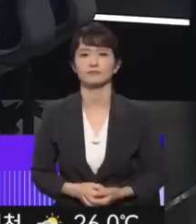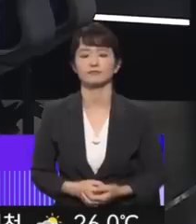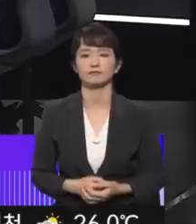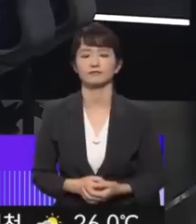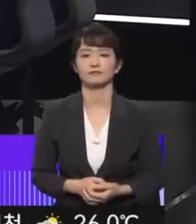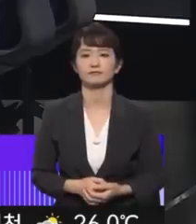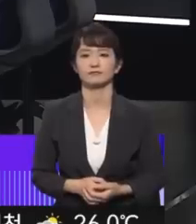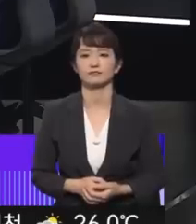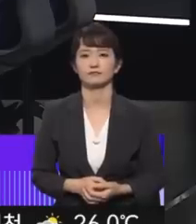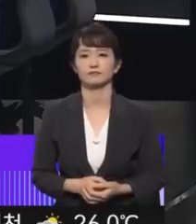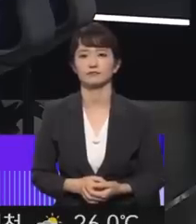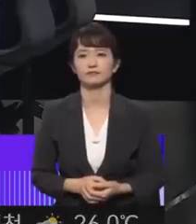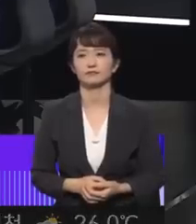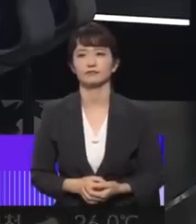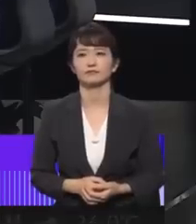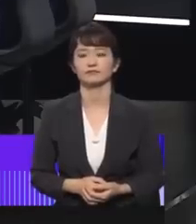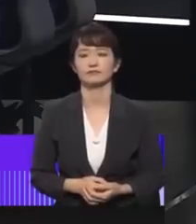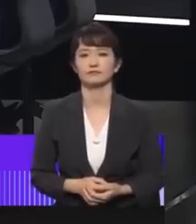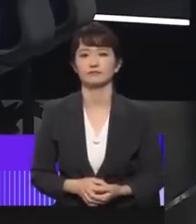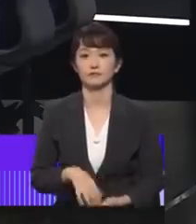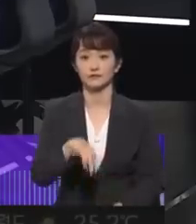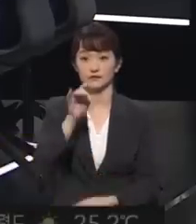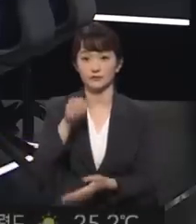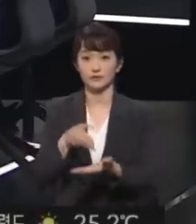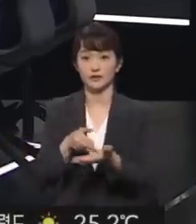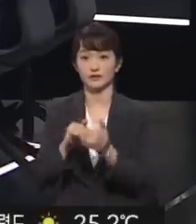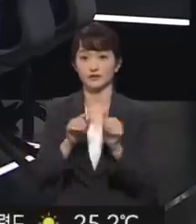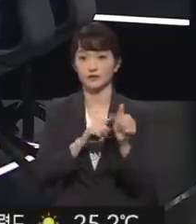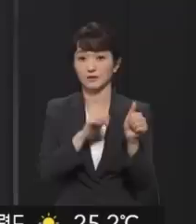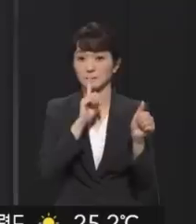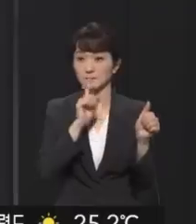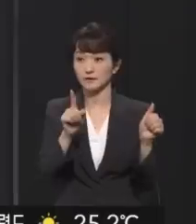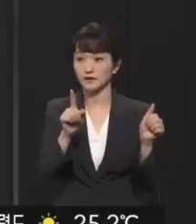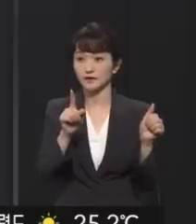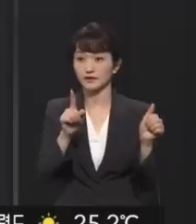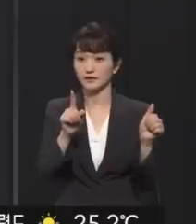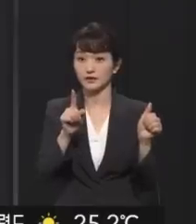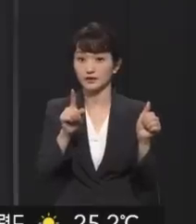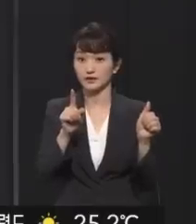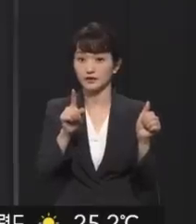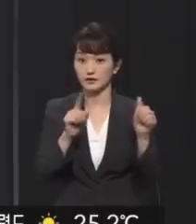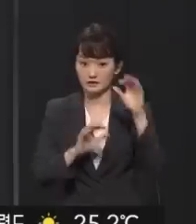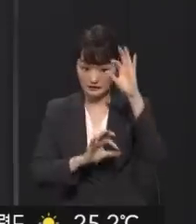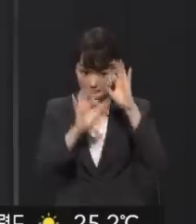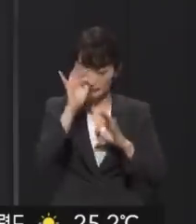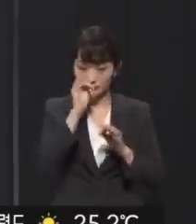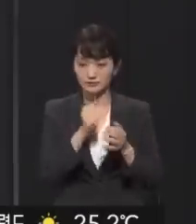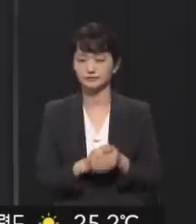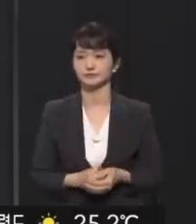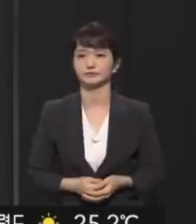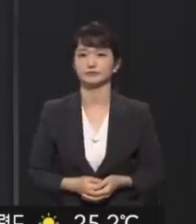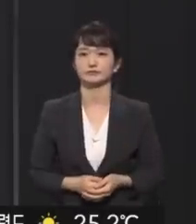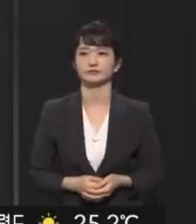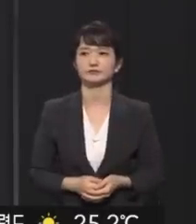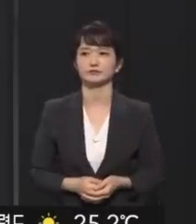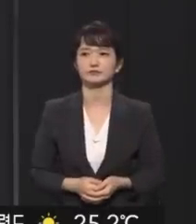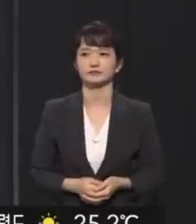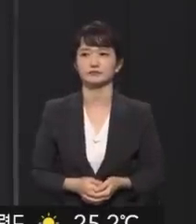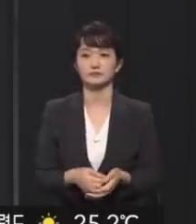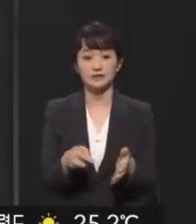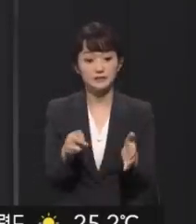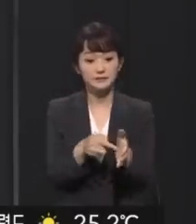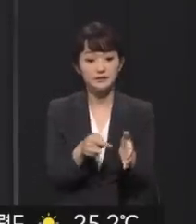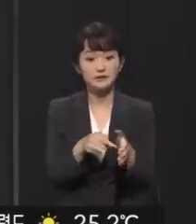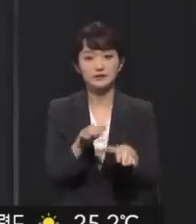빈 얘기부터 볼까요 맨 처음에 거 께서 말씀하신 그 부분이 좀 오류가 있어요 아 그래요 비상 대책 윤의 체제가